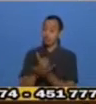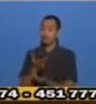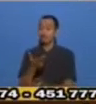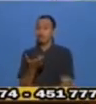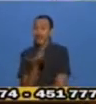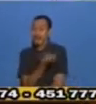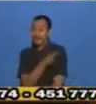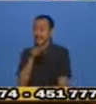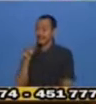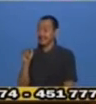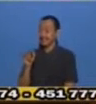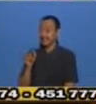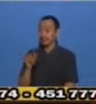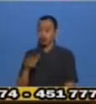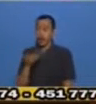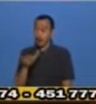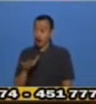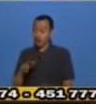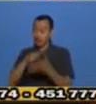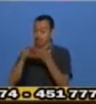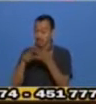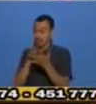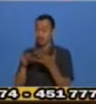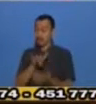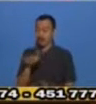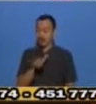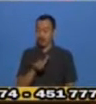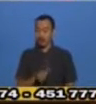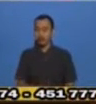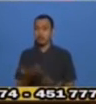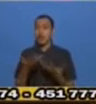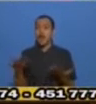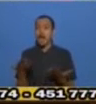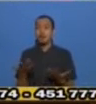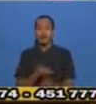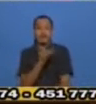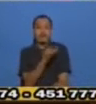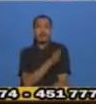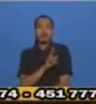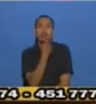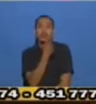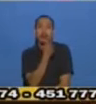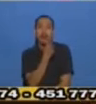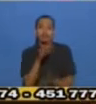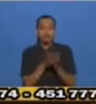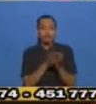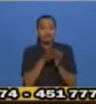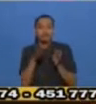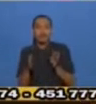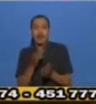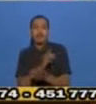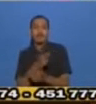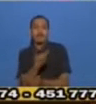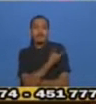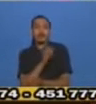Perbedaannya hanya di rentang dia vaksin pertama dan kedua itu ya? Dan semua vaksin yang disuntikkan itu kan sudah